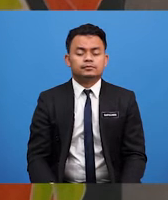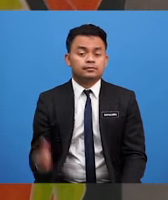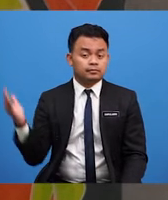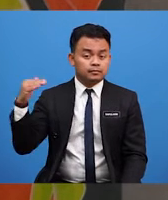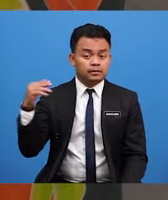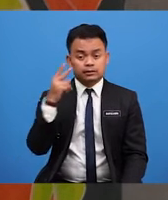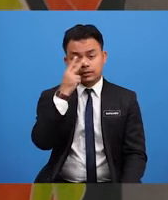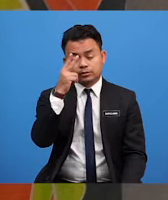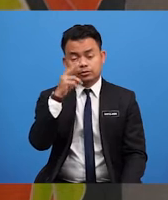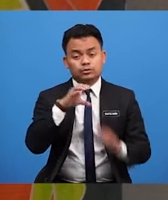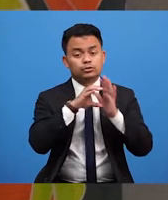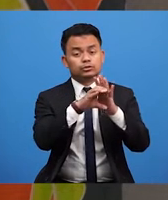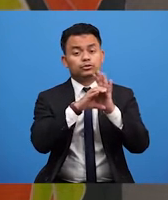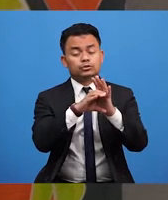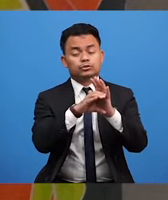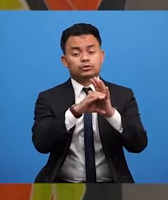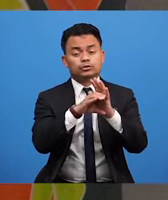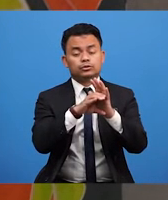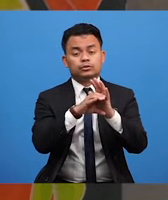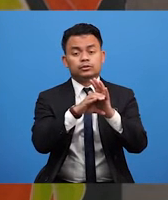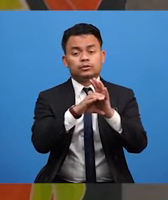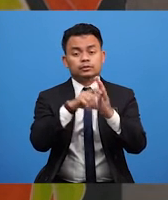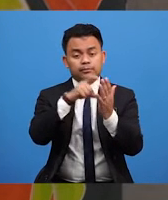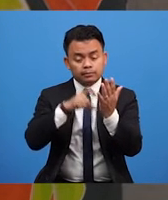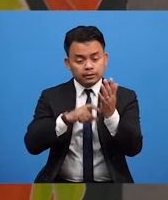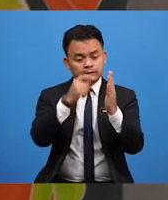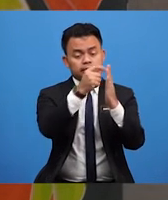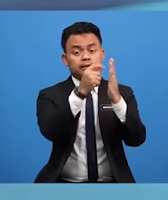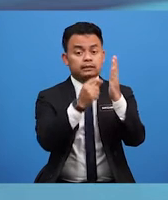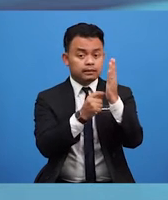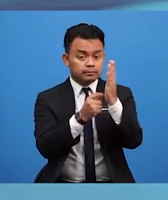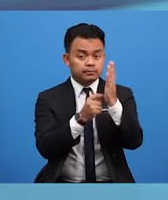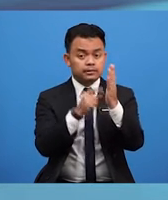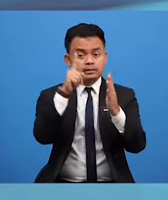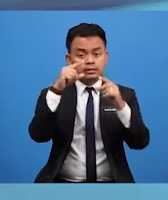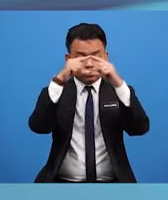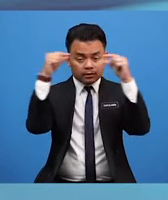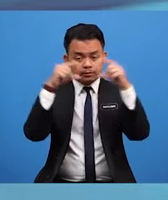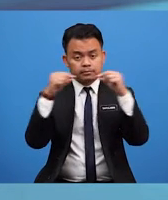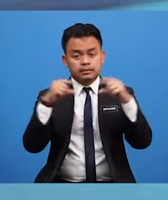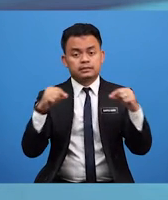Mari kita lihat contoh-contoh batik terap selapis yang terdapat di Malaysia.